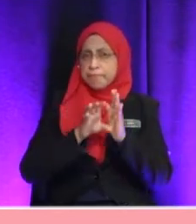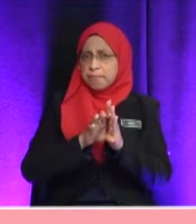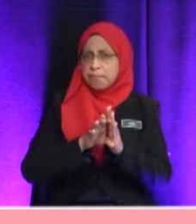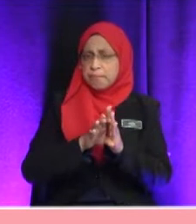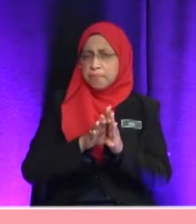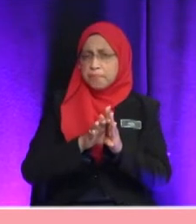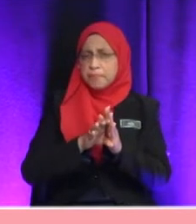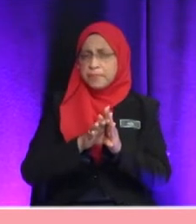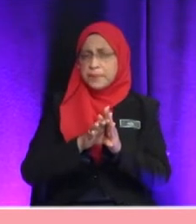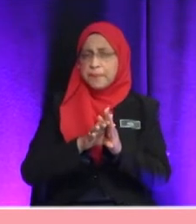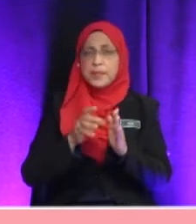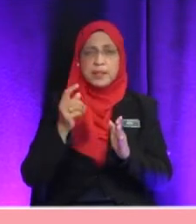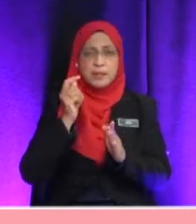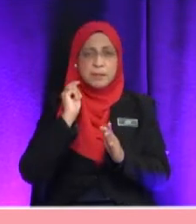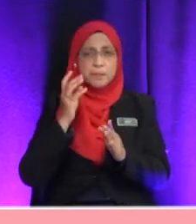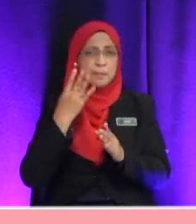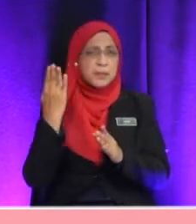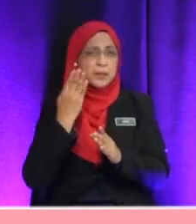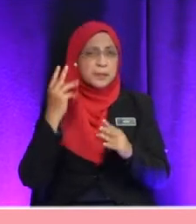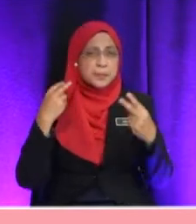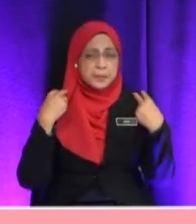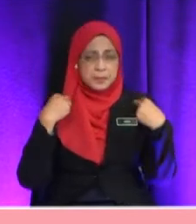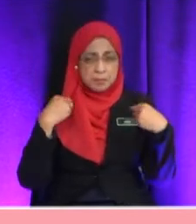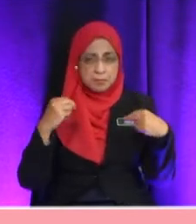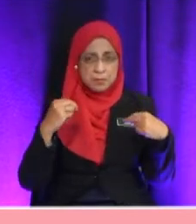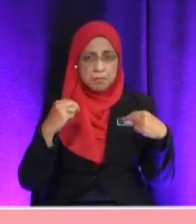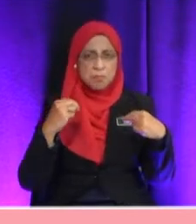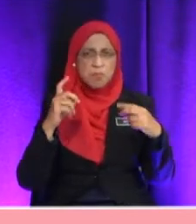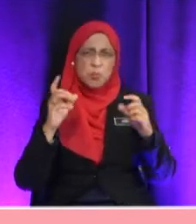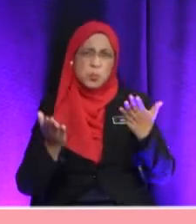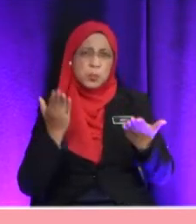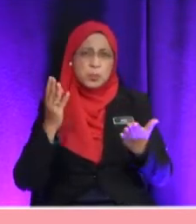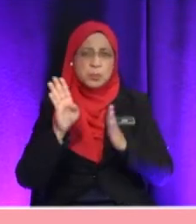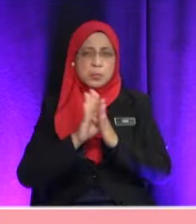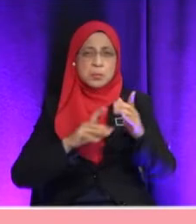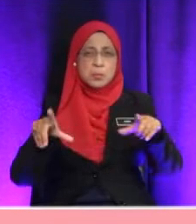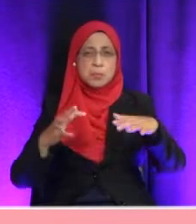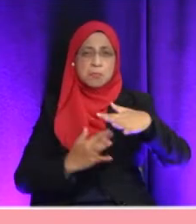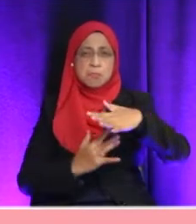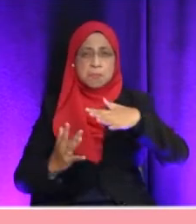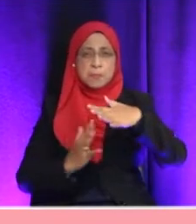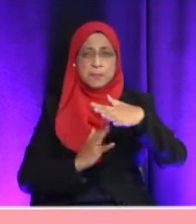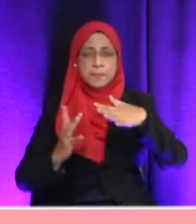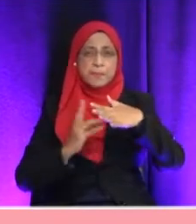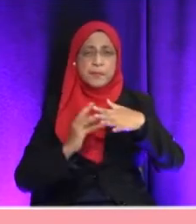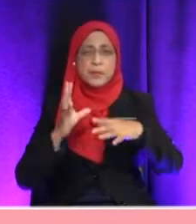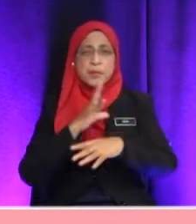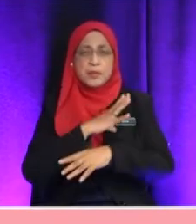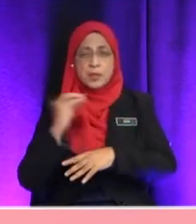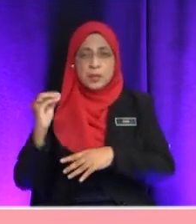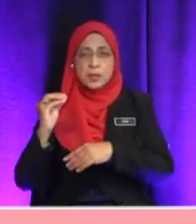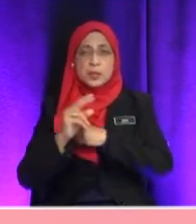Tak silap si gue nikah bagi tahu tadi seperti kebakaran dan juga kecurian oke Ini adalah